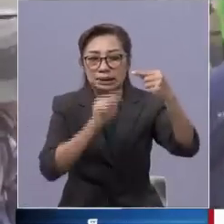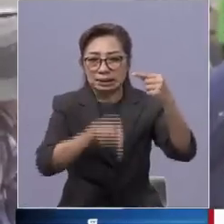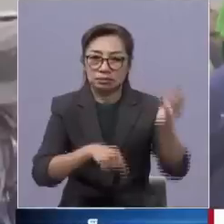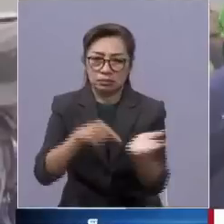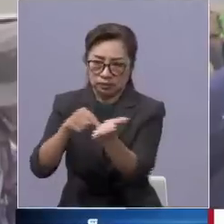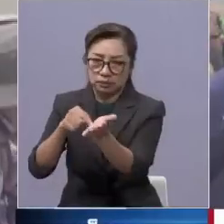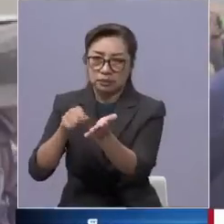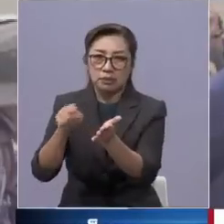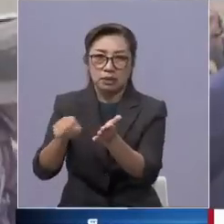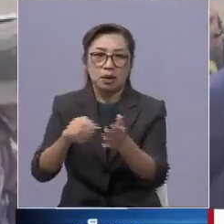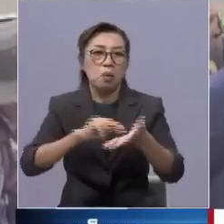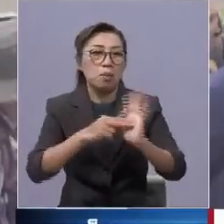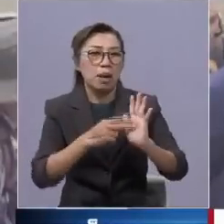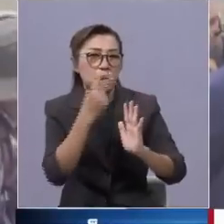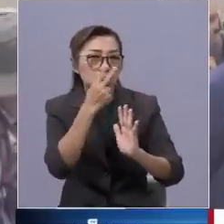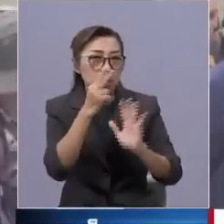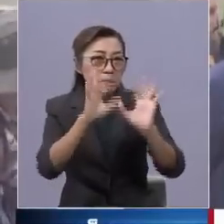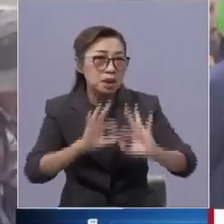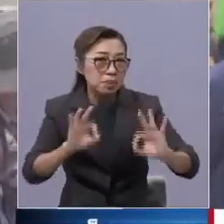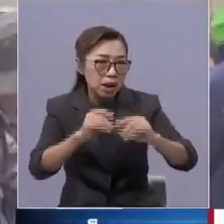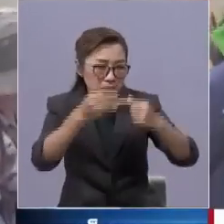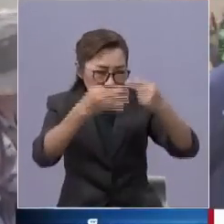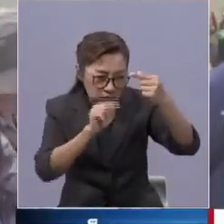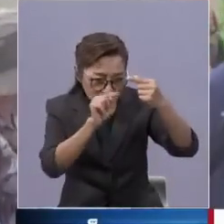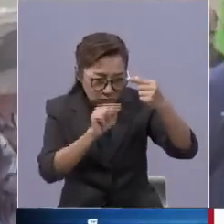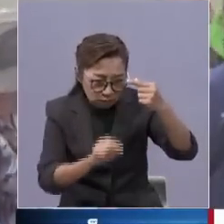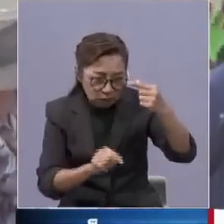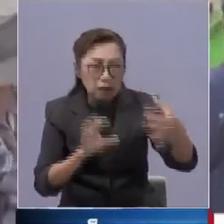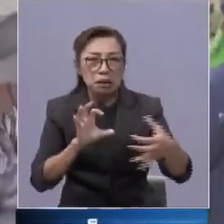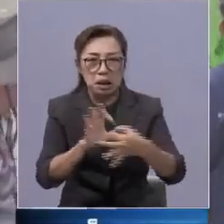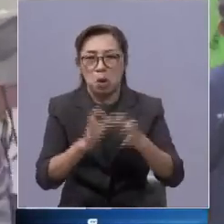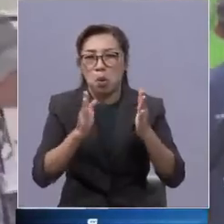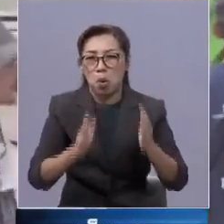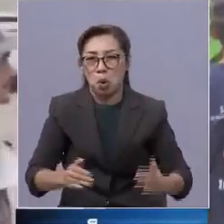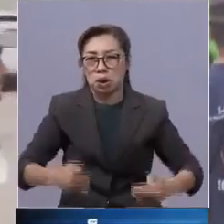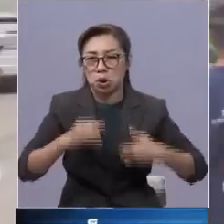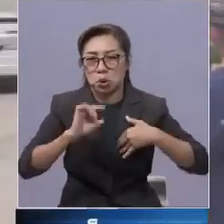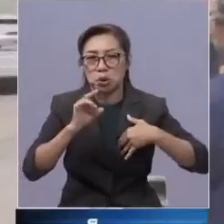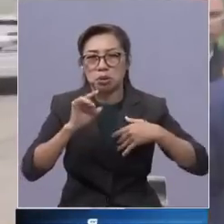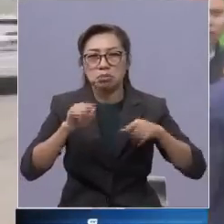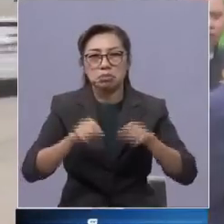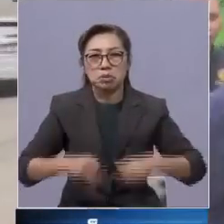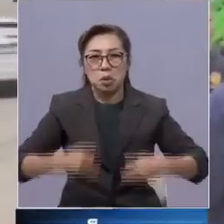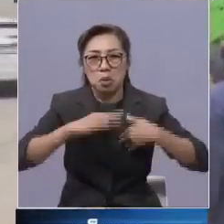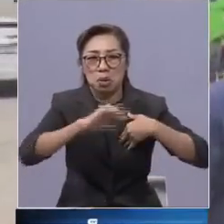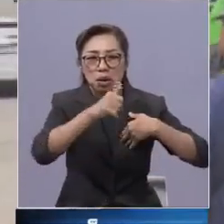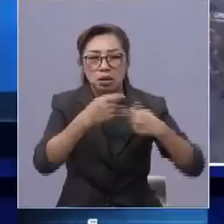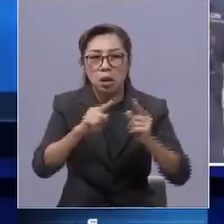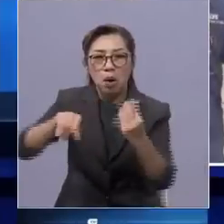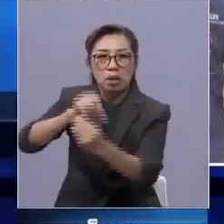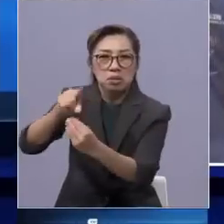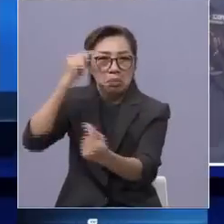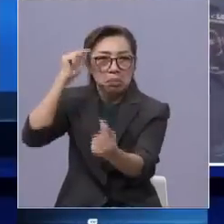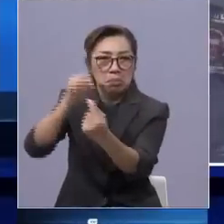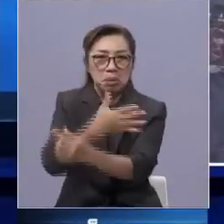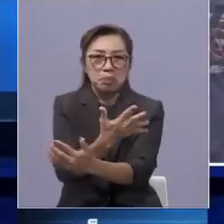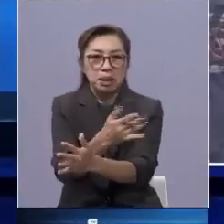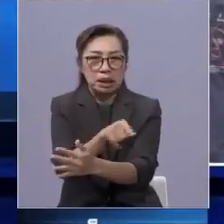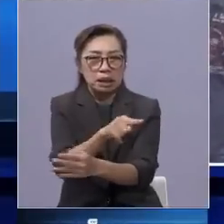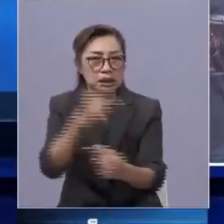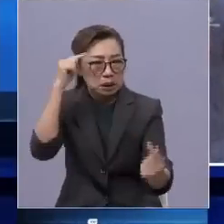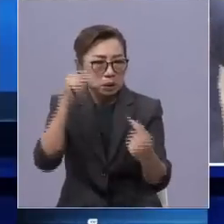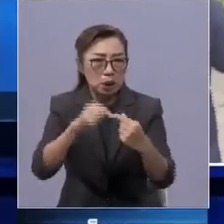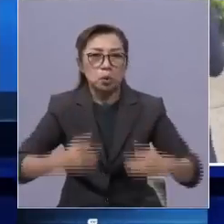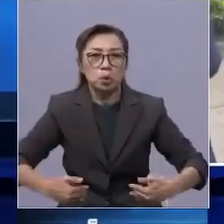จะมองไปที่คุณภาพชีวิตเป็นหลักนะ ใช่ครับ ไม่ได้มีนโยบายในแง่ของเศรษฐกิจตามที่เหมือนรัฐบาลนี้ตั้งเป้าเป็นธงสำคั